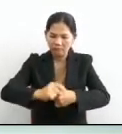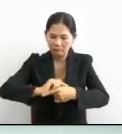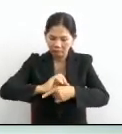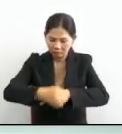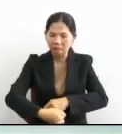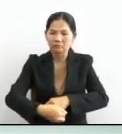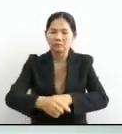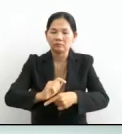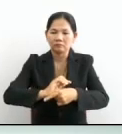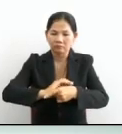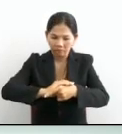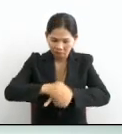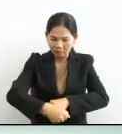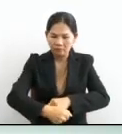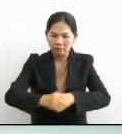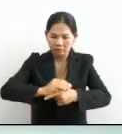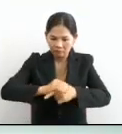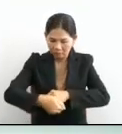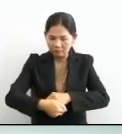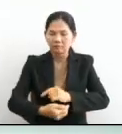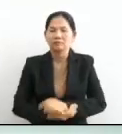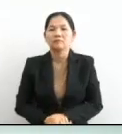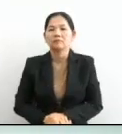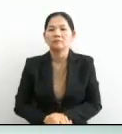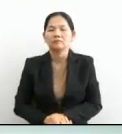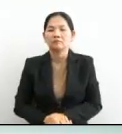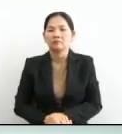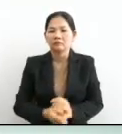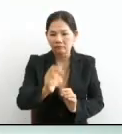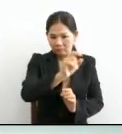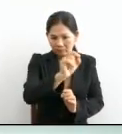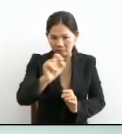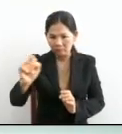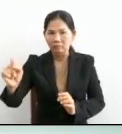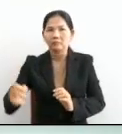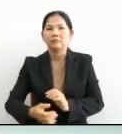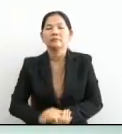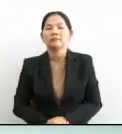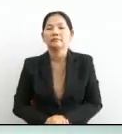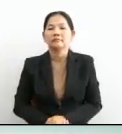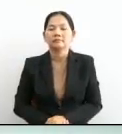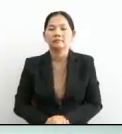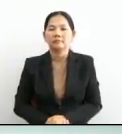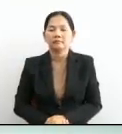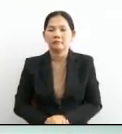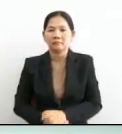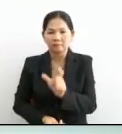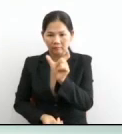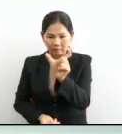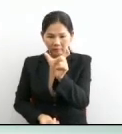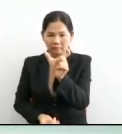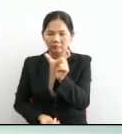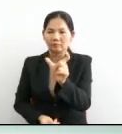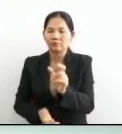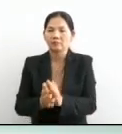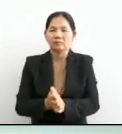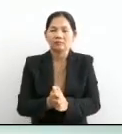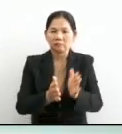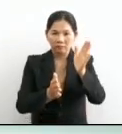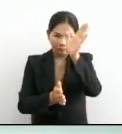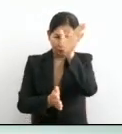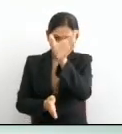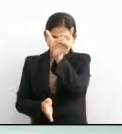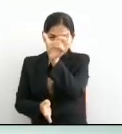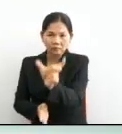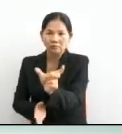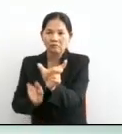ដំណាំដំឡូងមីចាឲ្យកូនសរសេរកូនសរសេរចារៀងចំមកកណ្ដាលតិចមកណាកូនចានេះគឺជាចំណងជើ